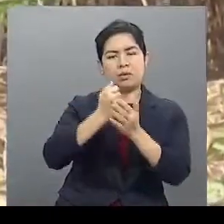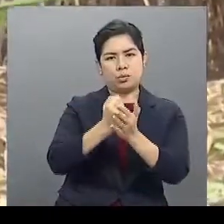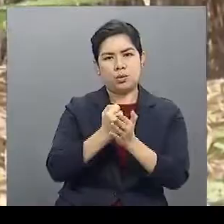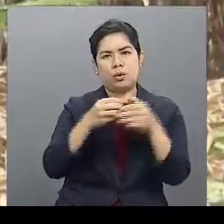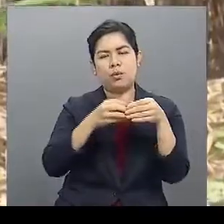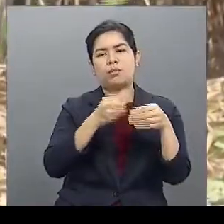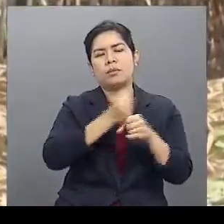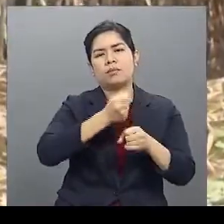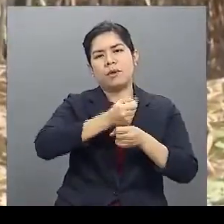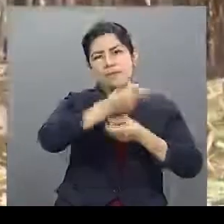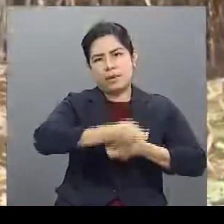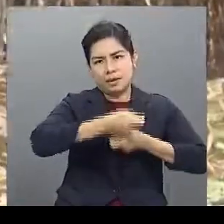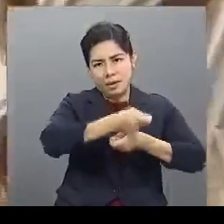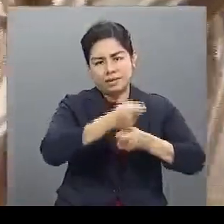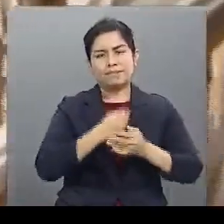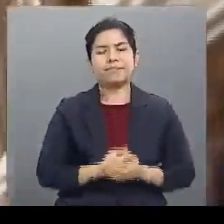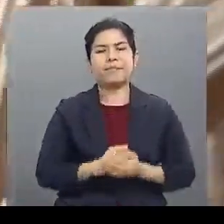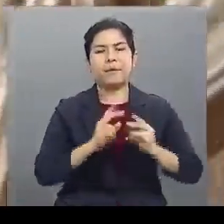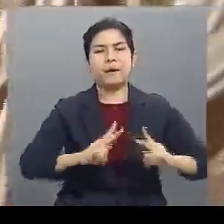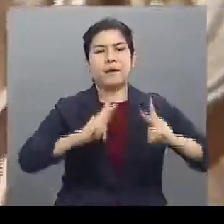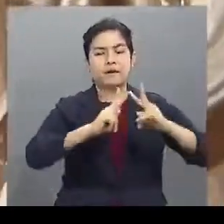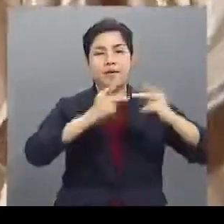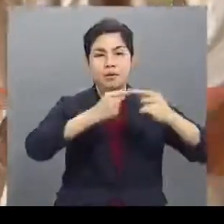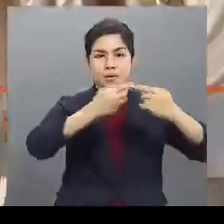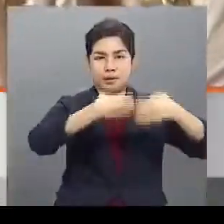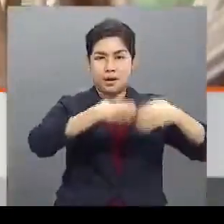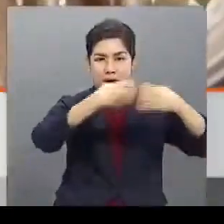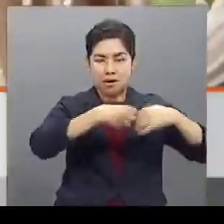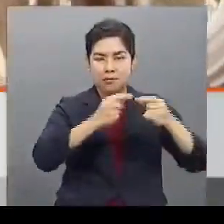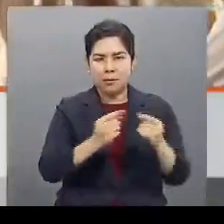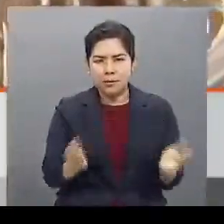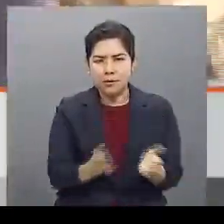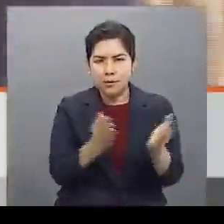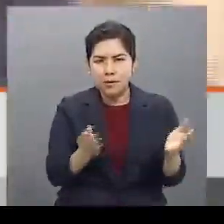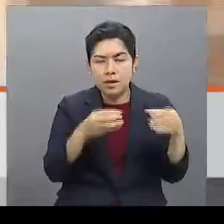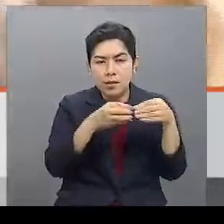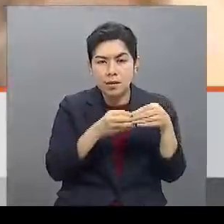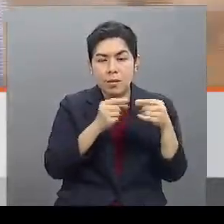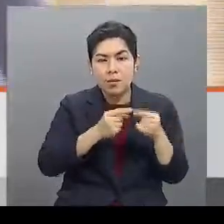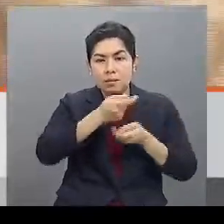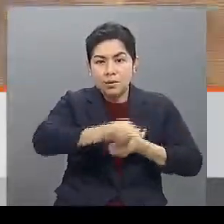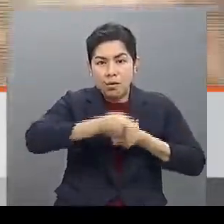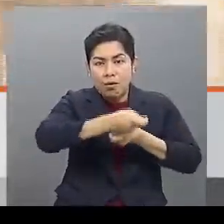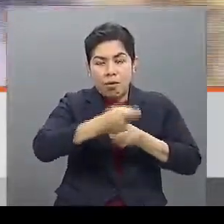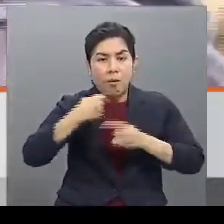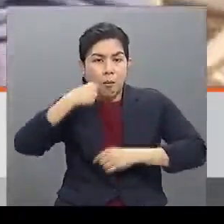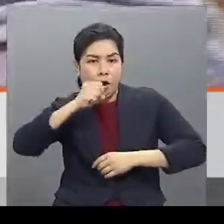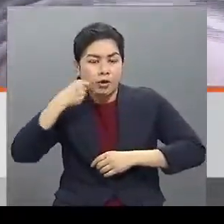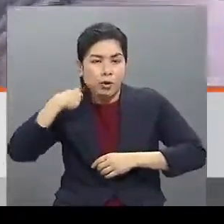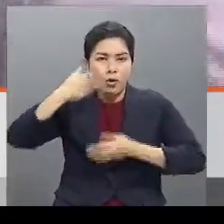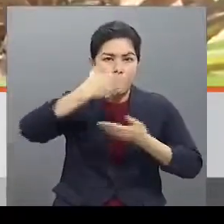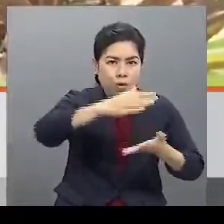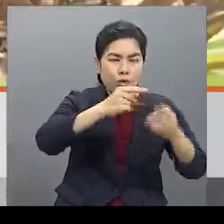กระทรวงอุตสาหกรรมมีมาตรการส่งเสริมให้เกษตรกรตัดอ้อยสดส่งโรงงานน้ำตาลเพื่อแก้ไขปัญหาการลักลอบเผาไร่อ้